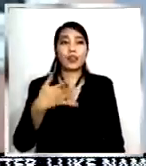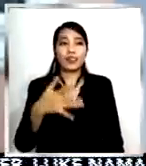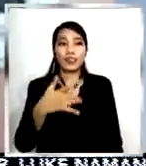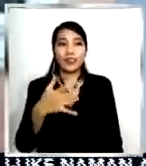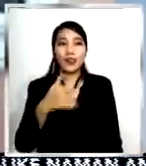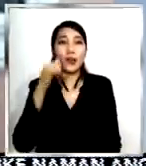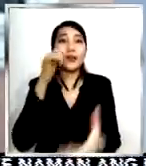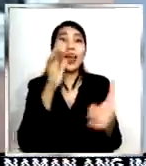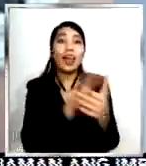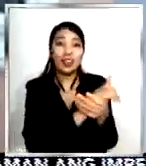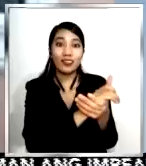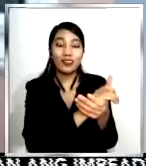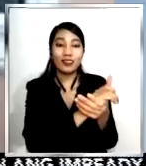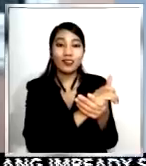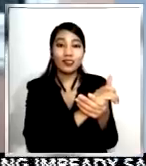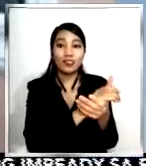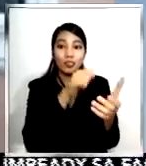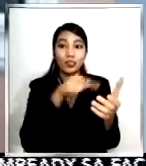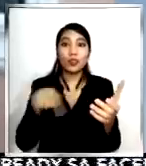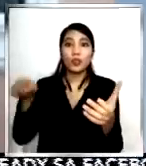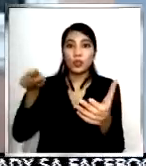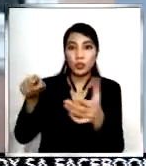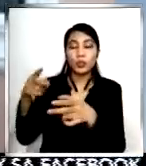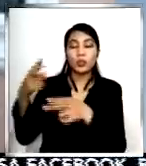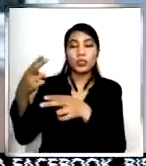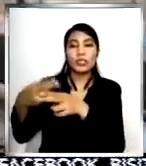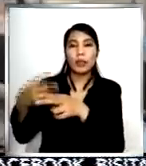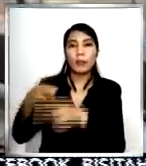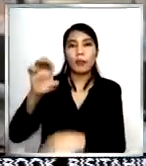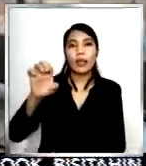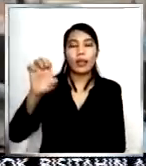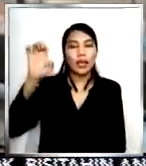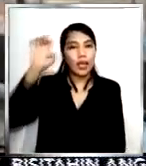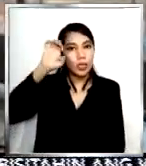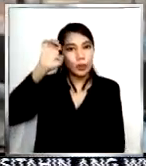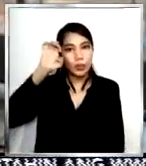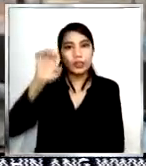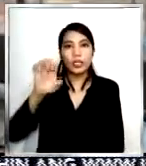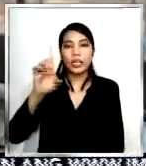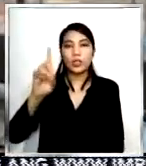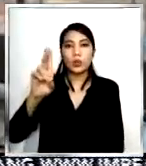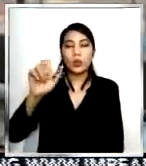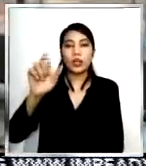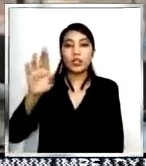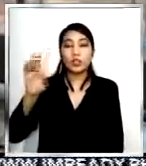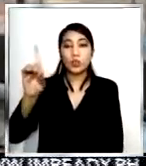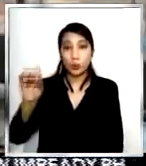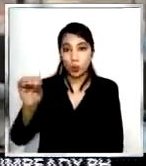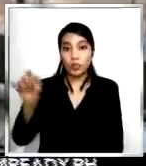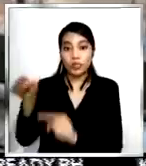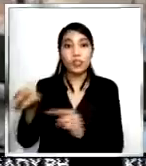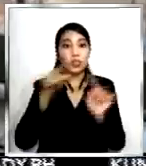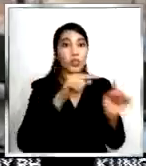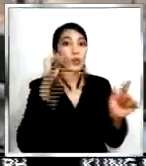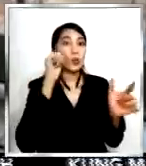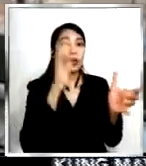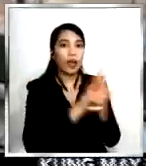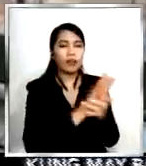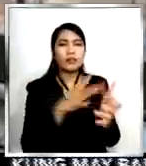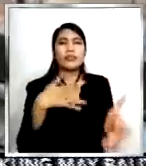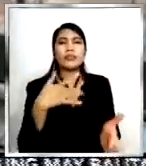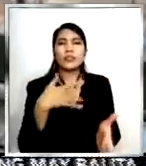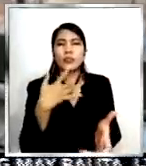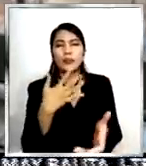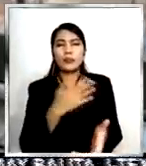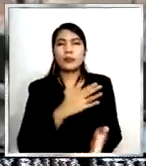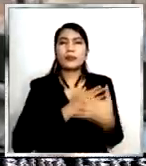crew na si Eduardo Sareno, nang makausap ng GMA News. Nakausap na niya si Eduardo na ngayon daw ay nasa ospital dahil